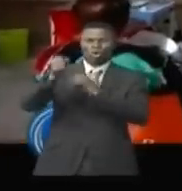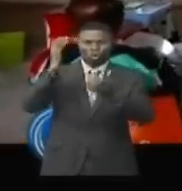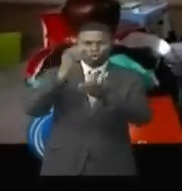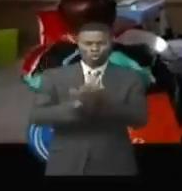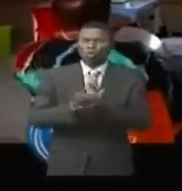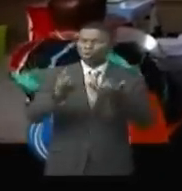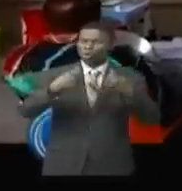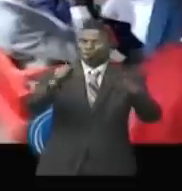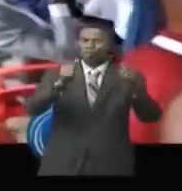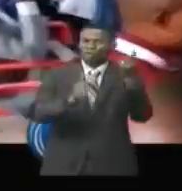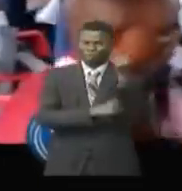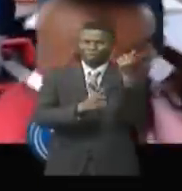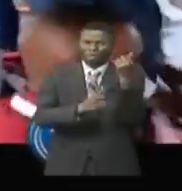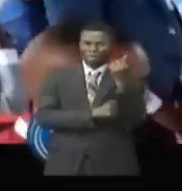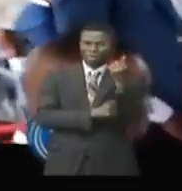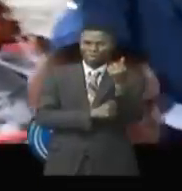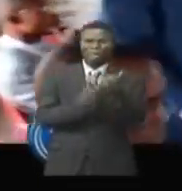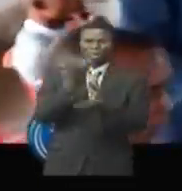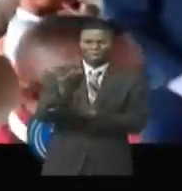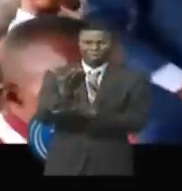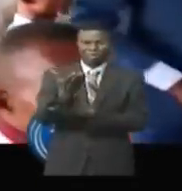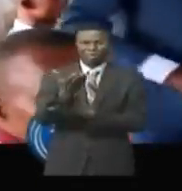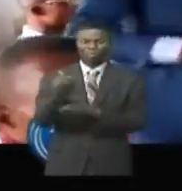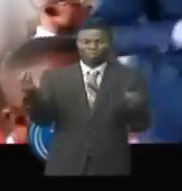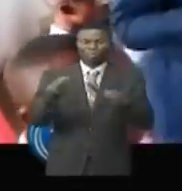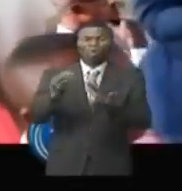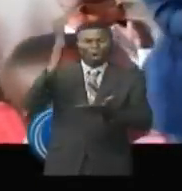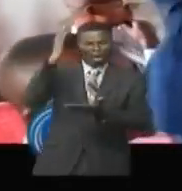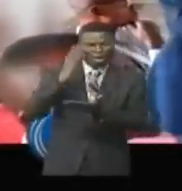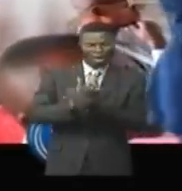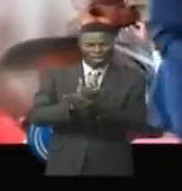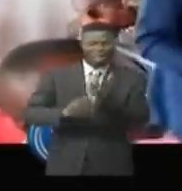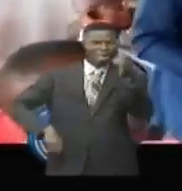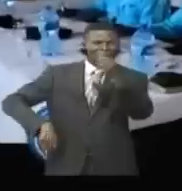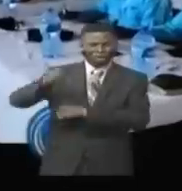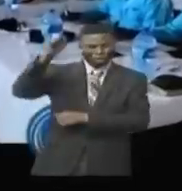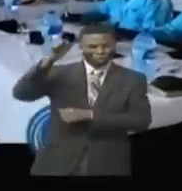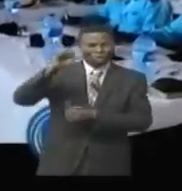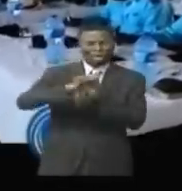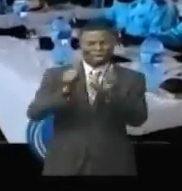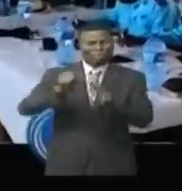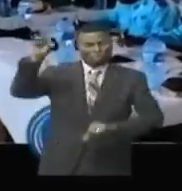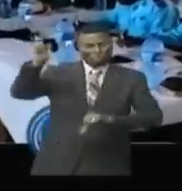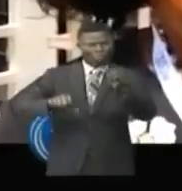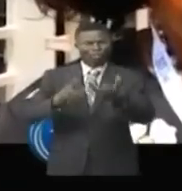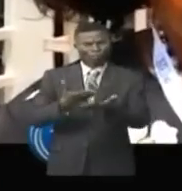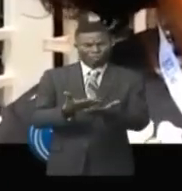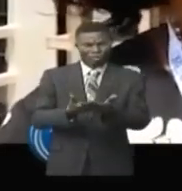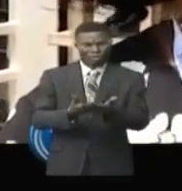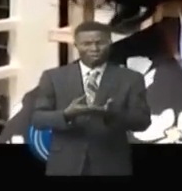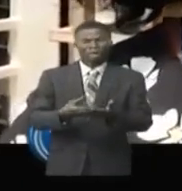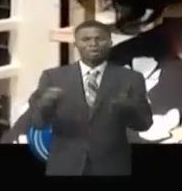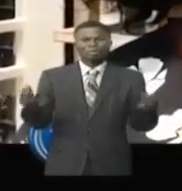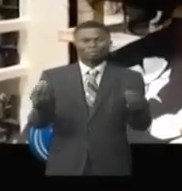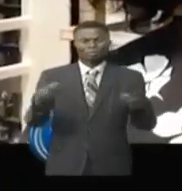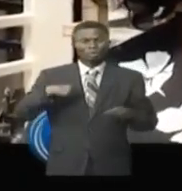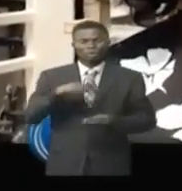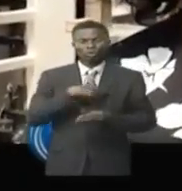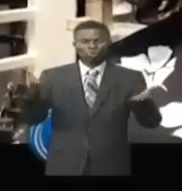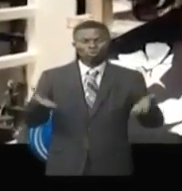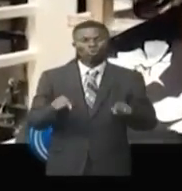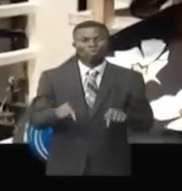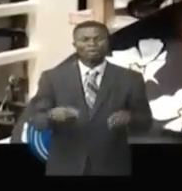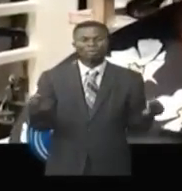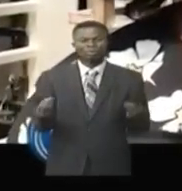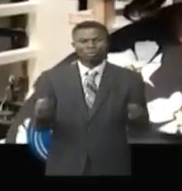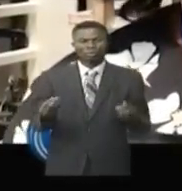traite des personnes, appel TP en sigle, en vue d'ébouter hors du pays cet esclavage moderne. La raison de notre présence ici